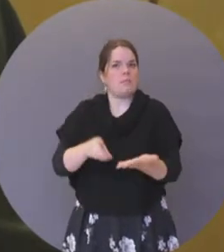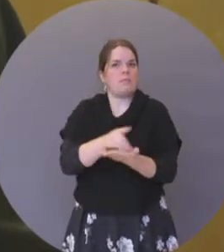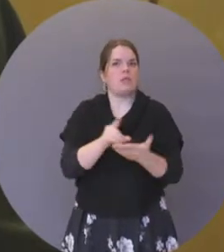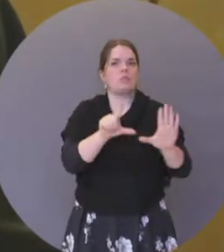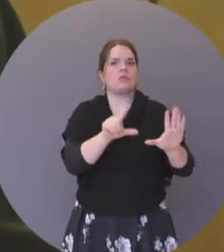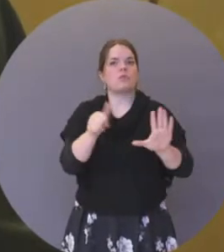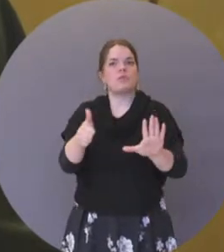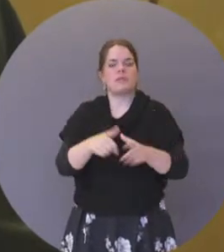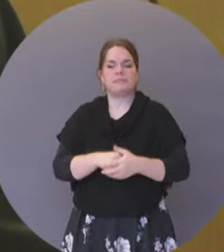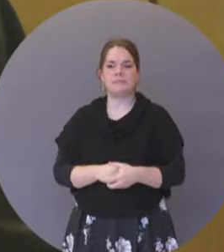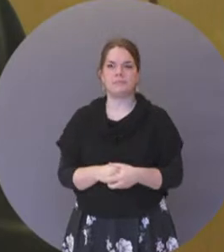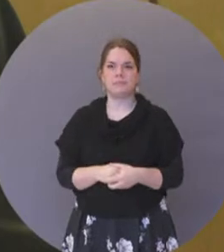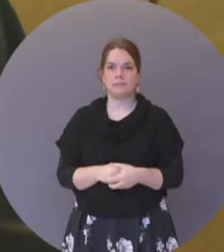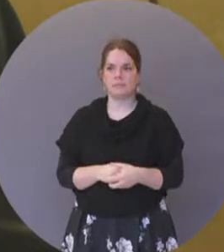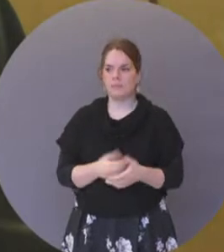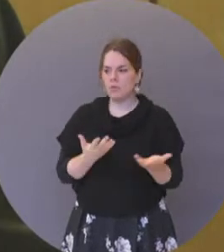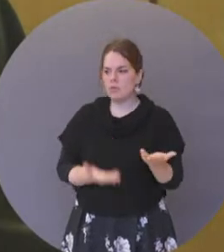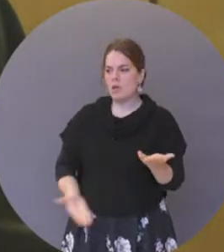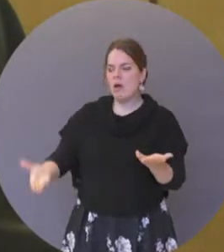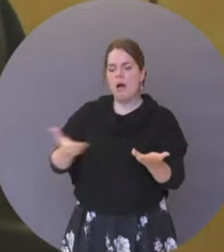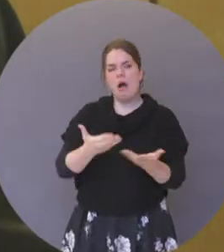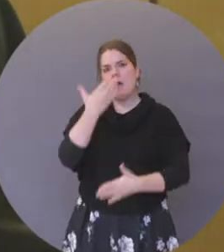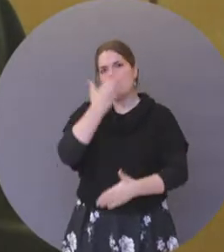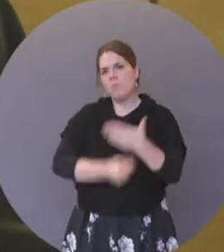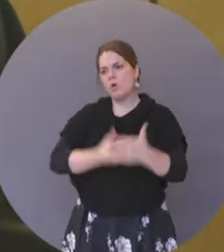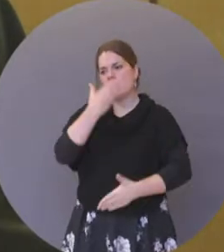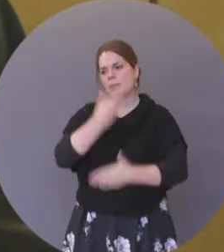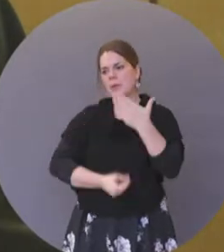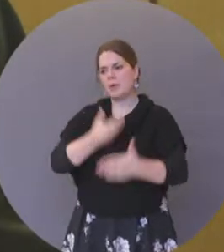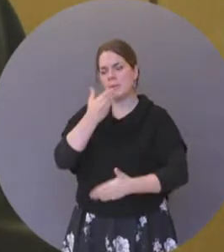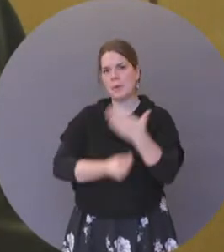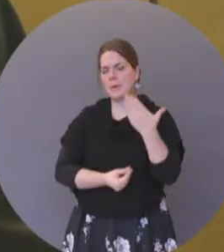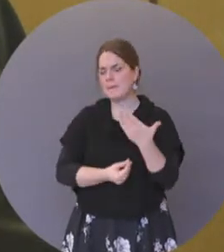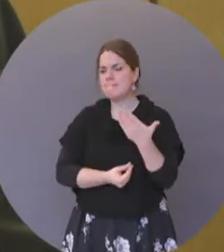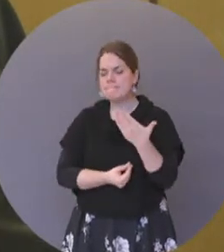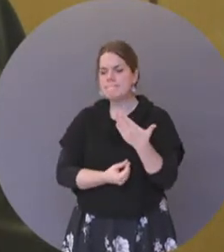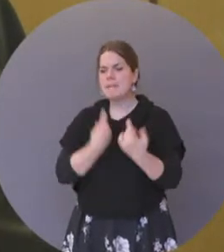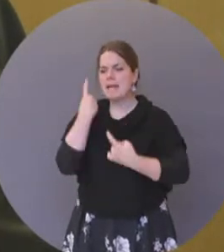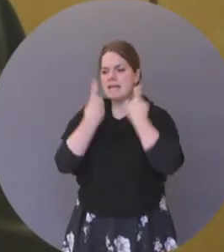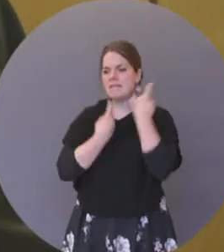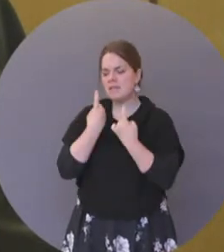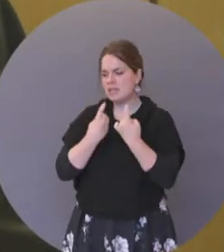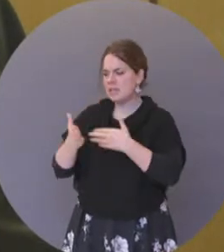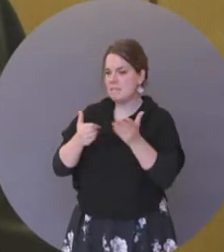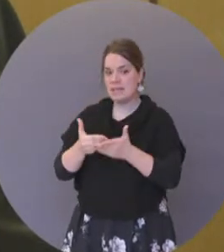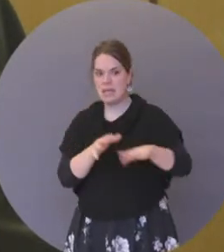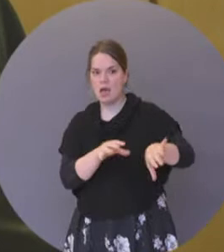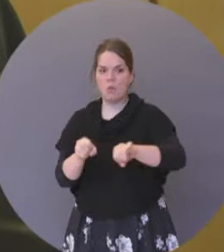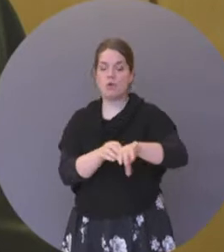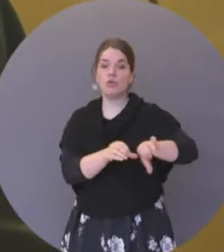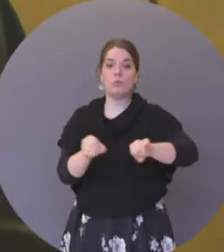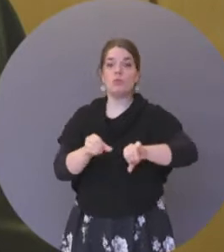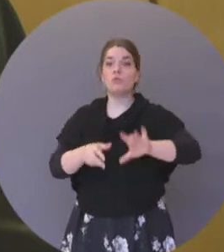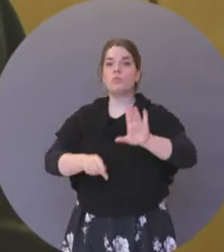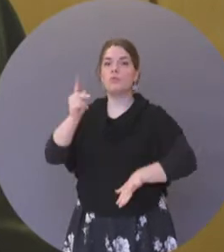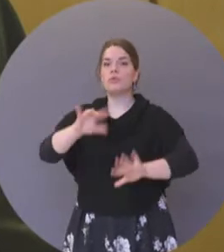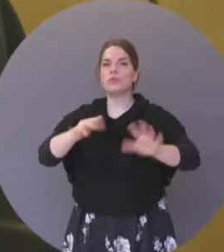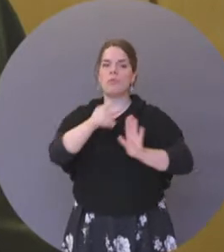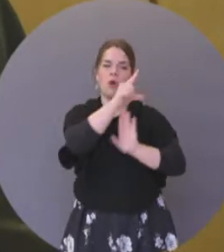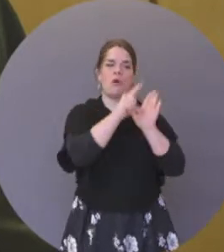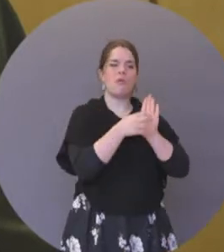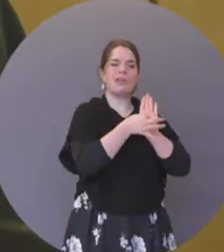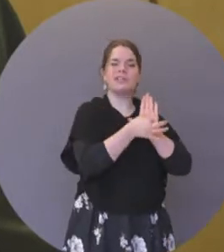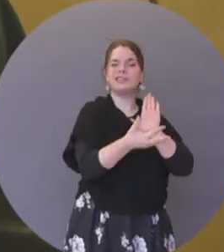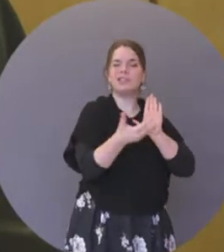ces dérives toutes ces carences et rendre ce métier attractif la loi ambitieuse de réformer les services